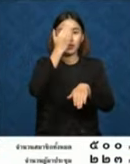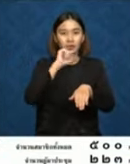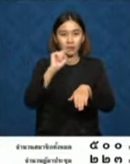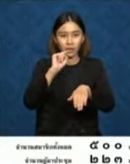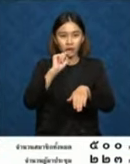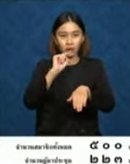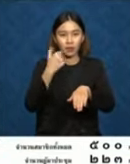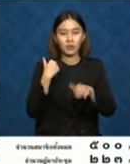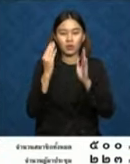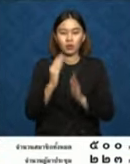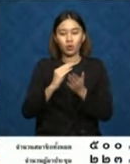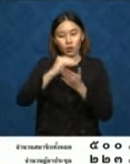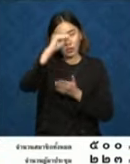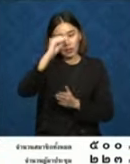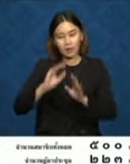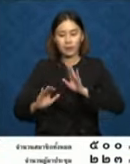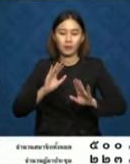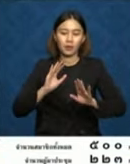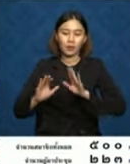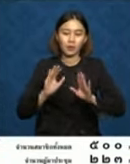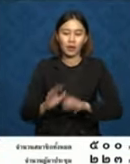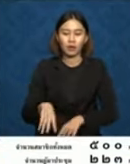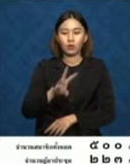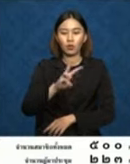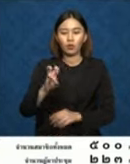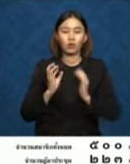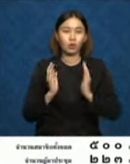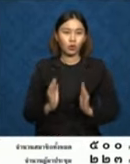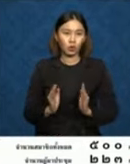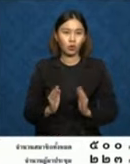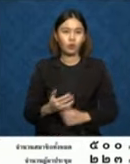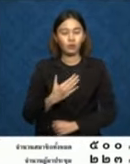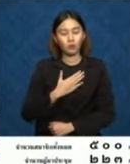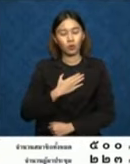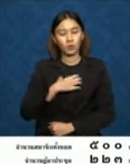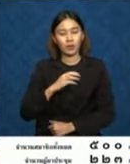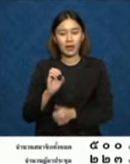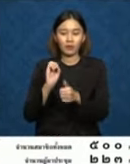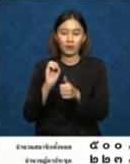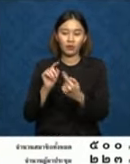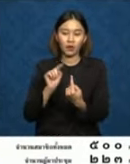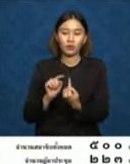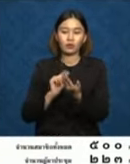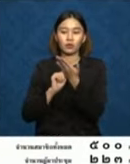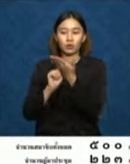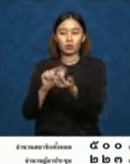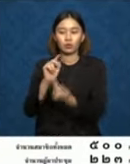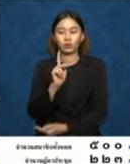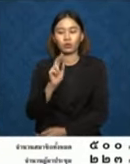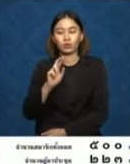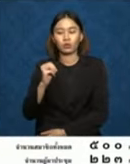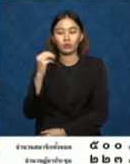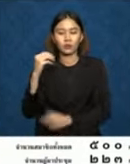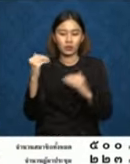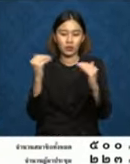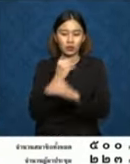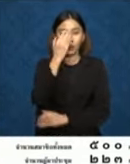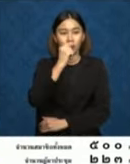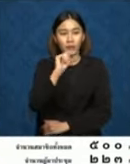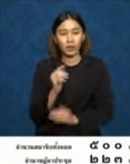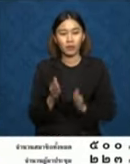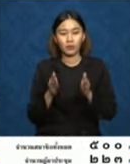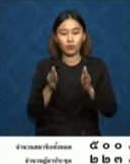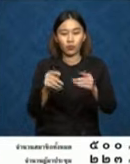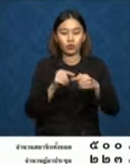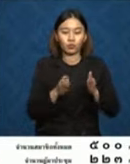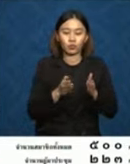บริเวณนี้มีนักเรียนอยู่ราวๆประมาณกว่า600คนนะครับทีนี้ผมอยากจะมีข้อเสนอไปยังกรมทางหลวงครับพื้นที่บริเวณหน้าโรงเรียนที่